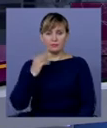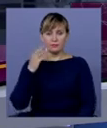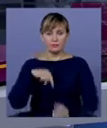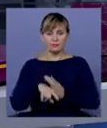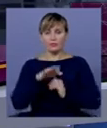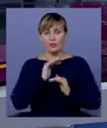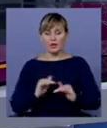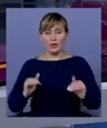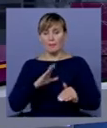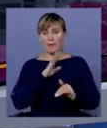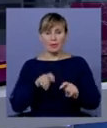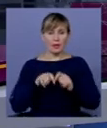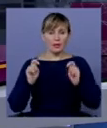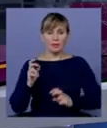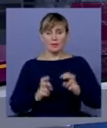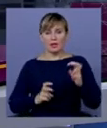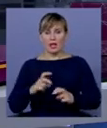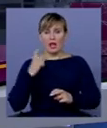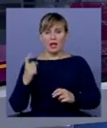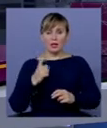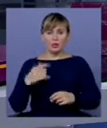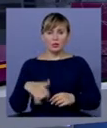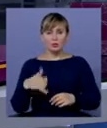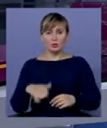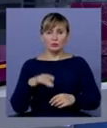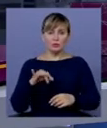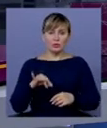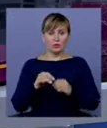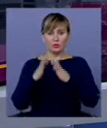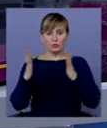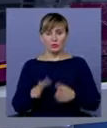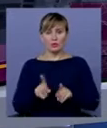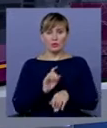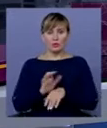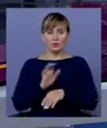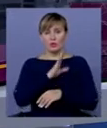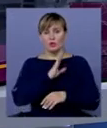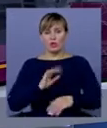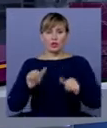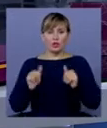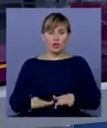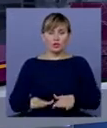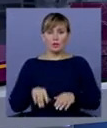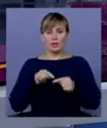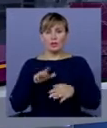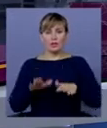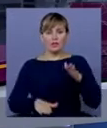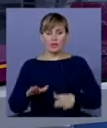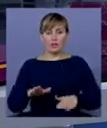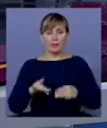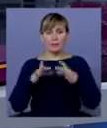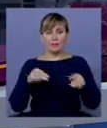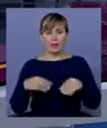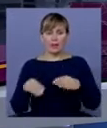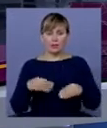В Алматы многодетные мамы открыли производство экологических сумок и авосик. Выпускать такую продукцию женщины решили в противовес полиэтиленовым и